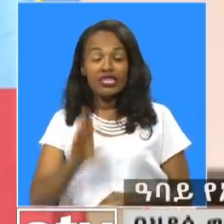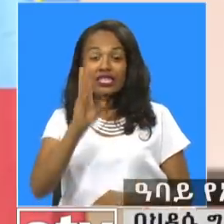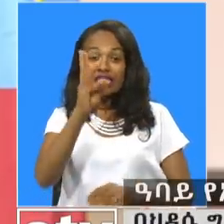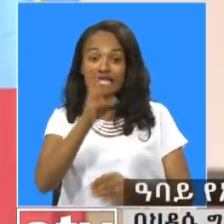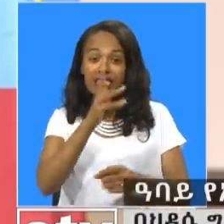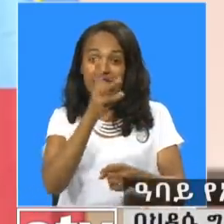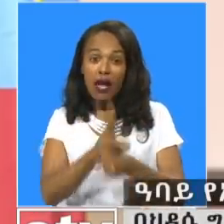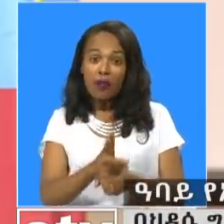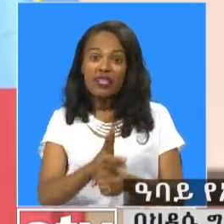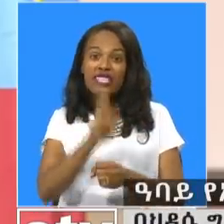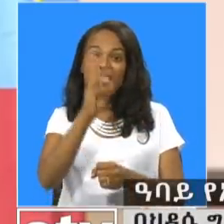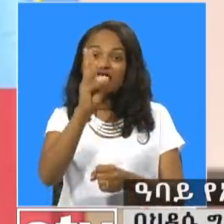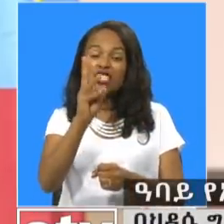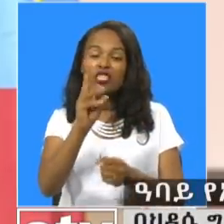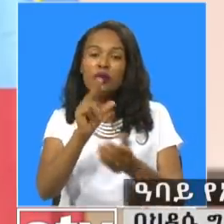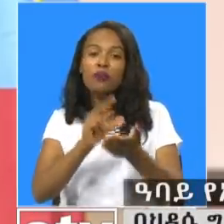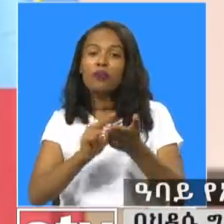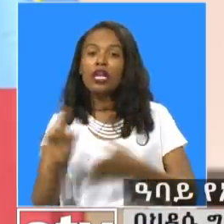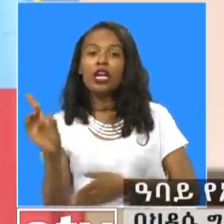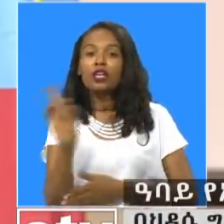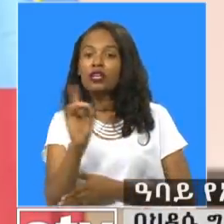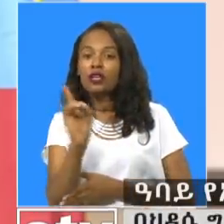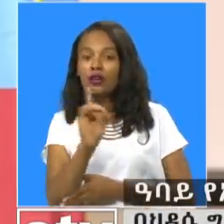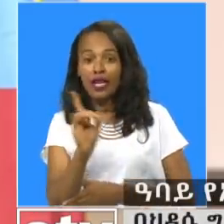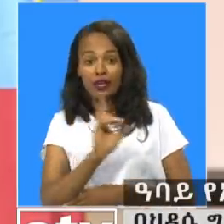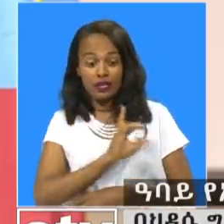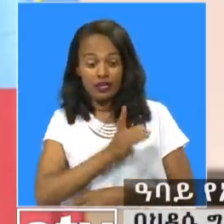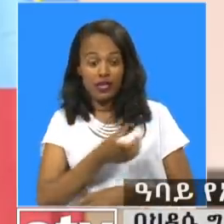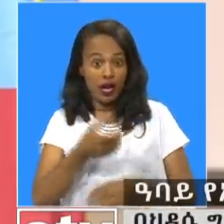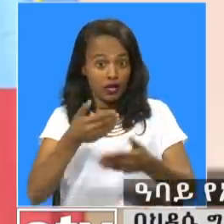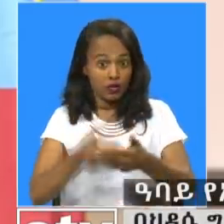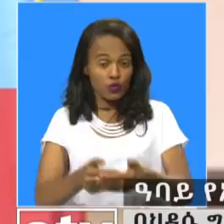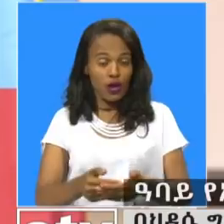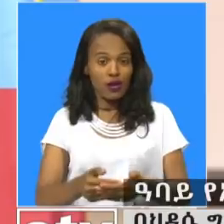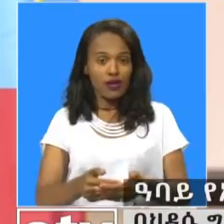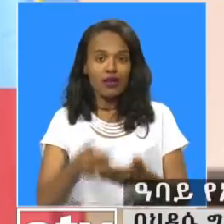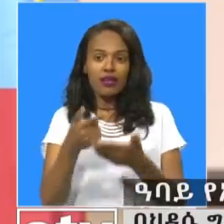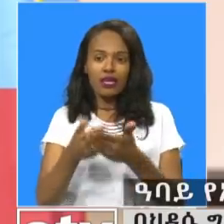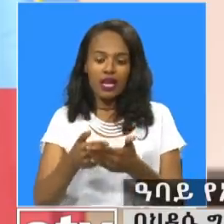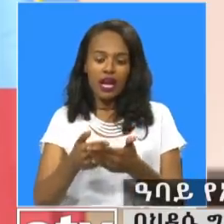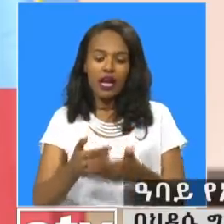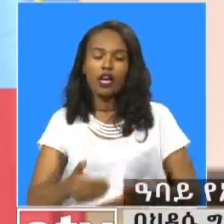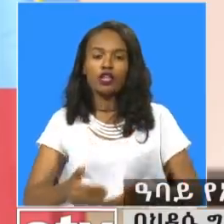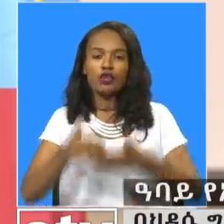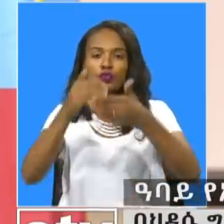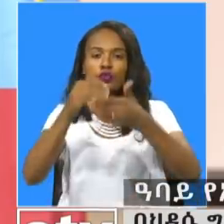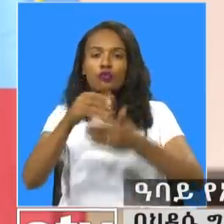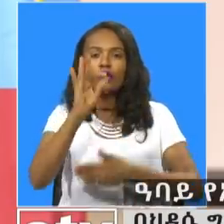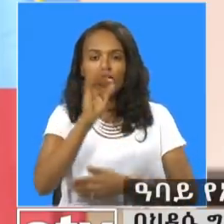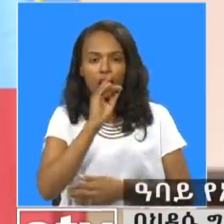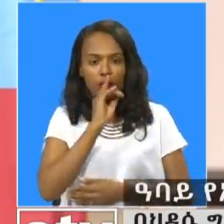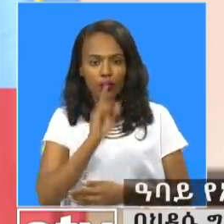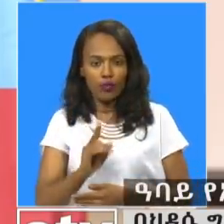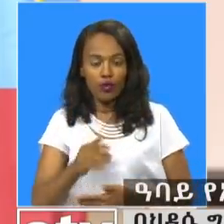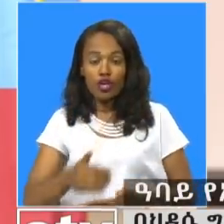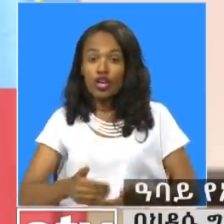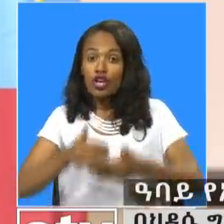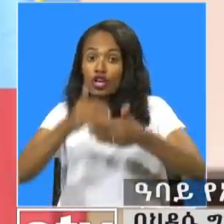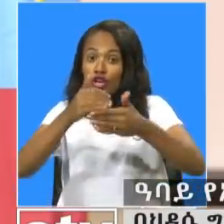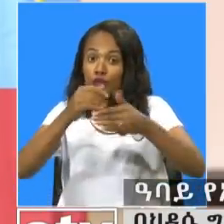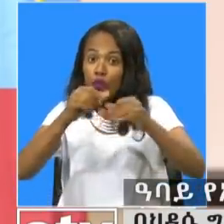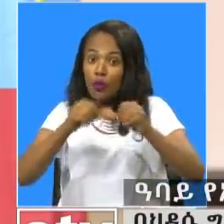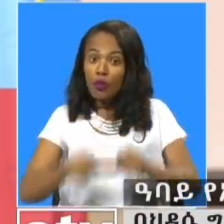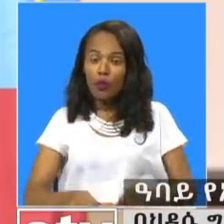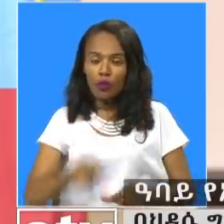6 አመት 6 ቢሊዮን ዶላር ኪሳራ አድርሷል። ይሄ ከግድቡ ምናገኘው ነው። ግድቡ